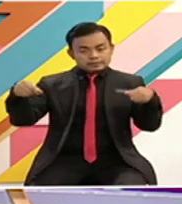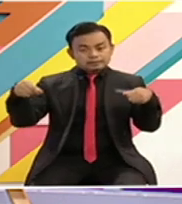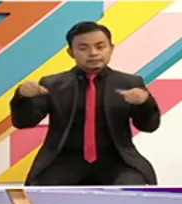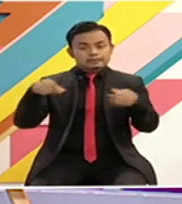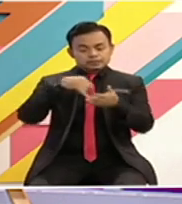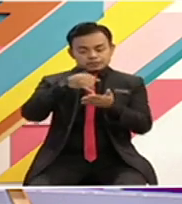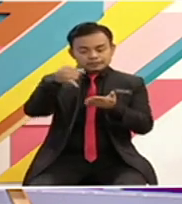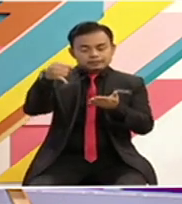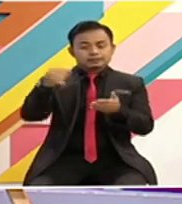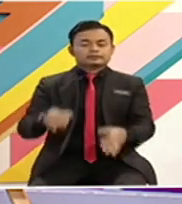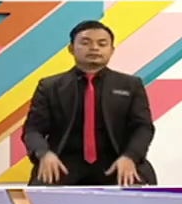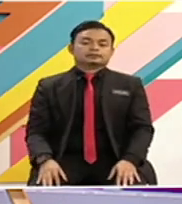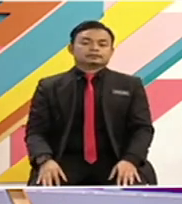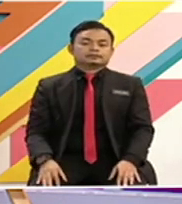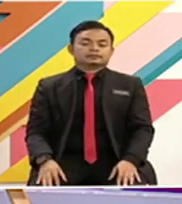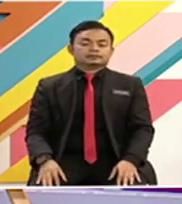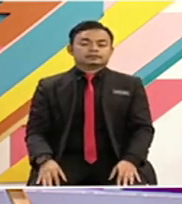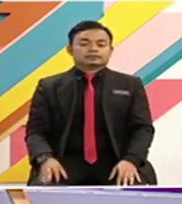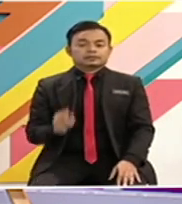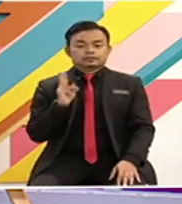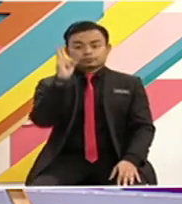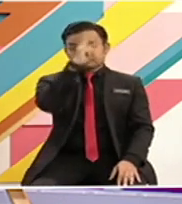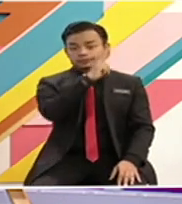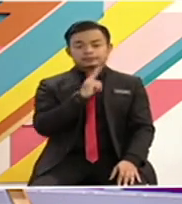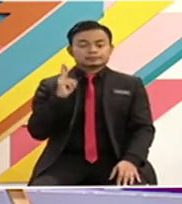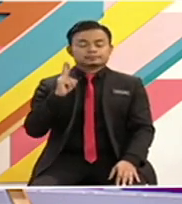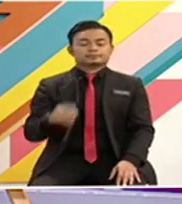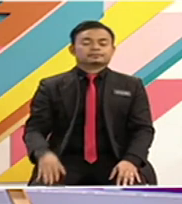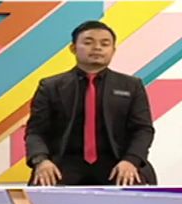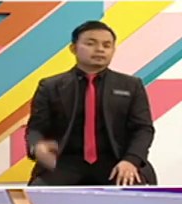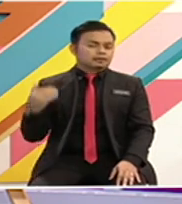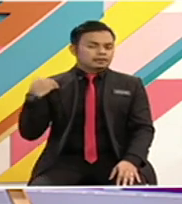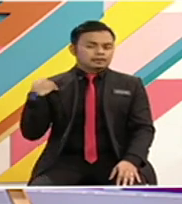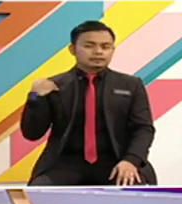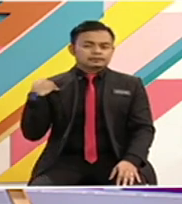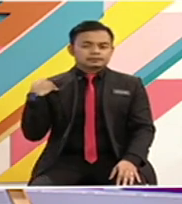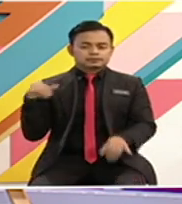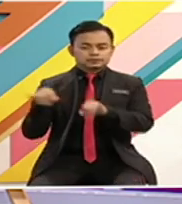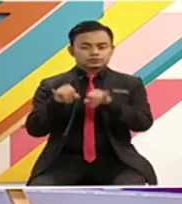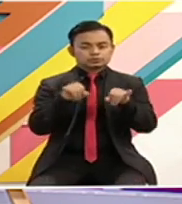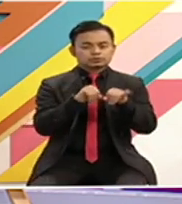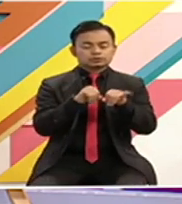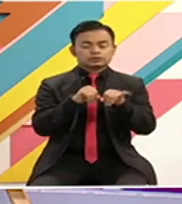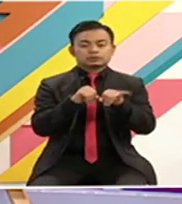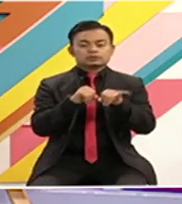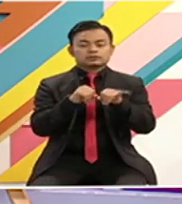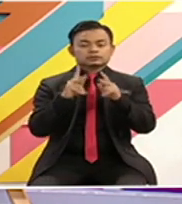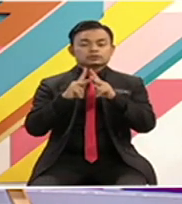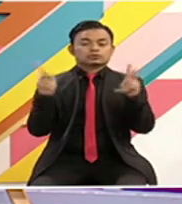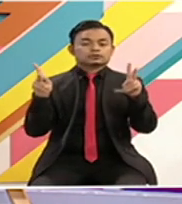jalinan kemudian kontra rupa ada juga kontra dari pagi daripada segi susunan atau